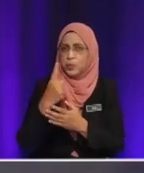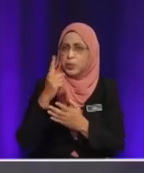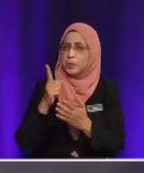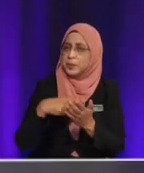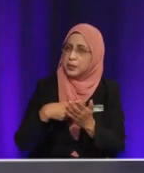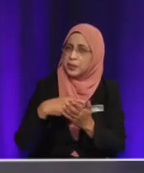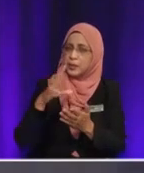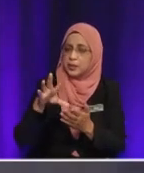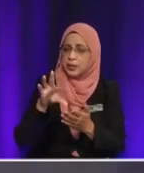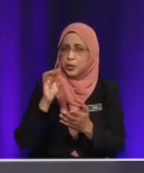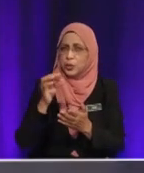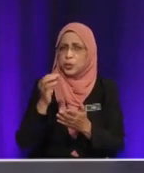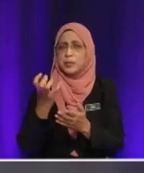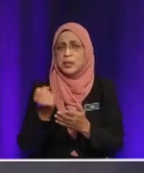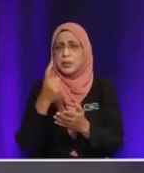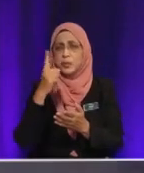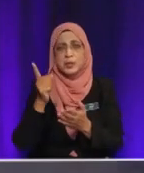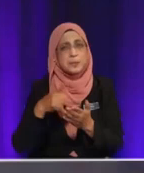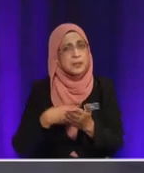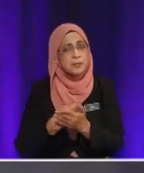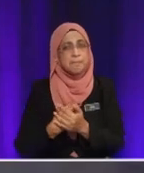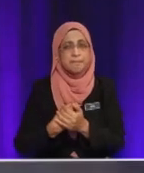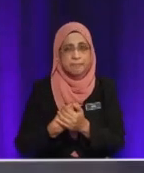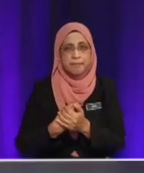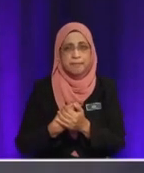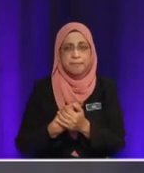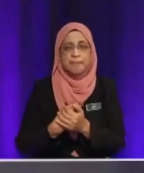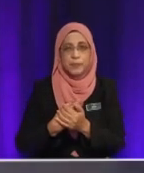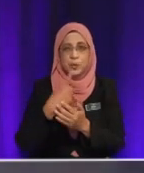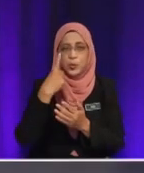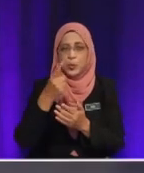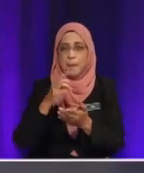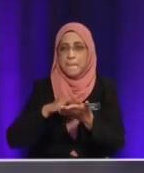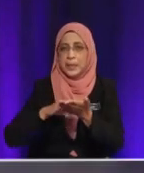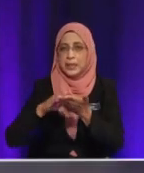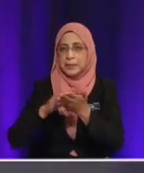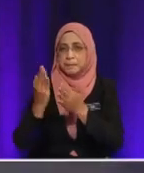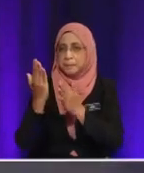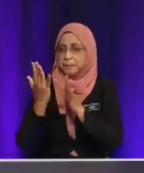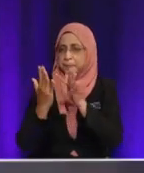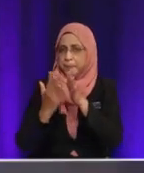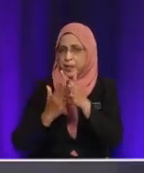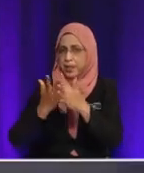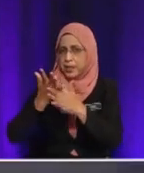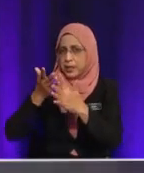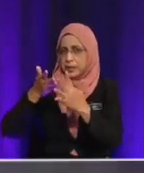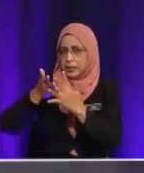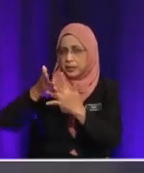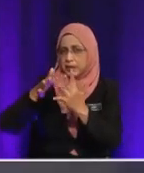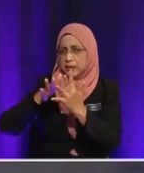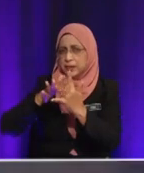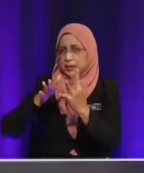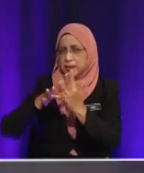basah. Apa fungsi tisu basah ni tadi Fika? Tisu basah ni untuk membersihkan celah-celah jari. Betul.